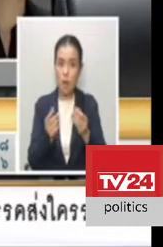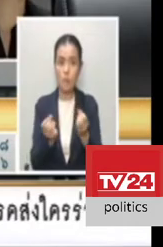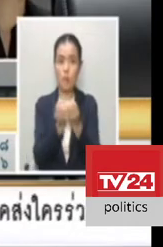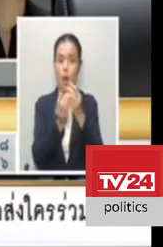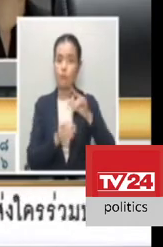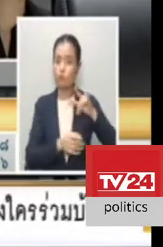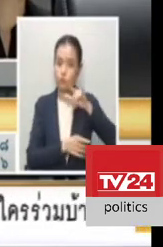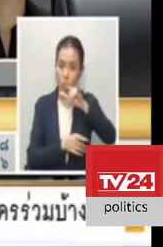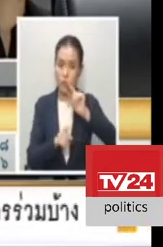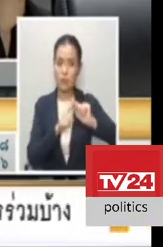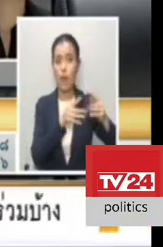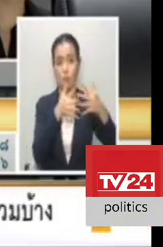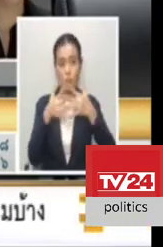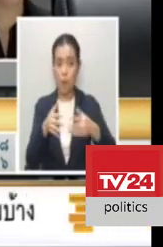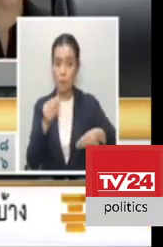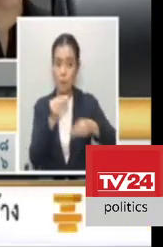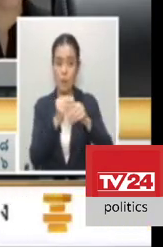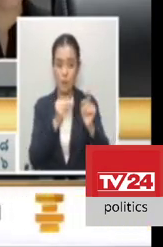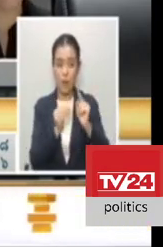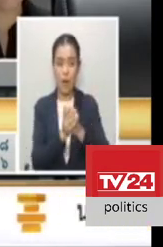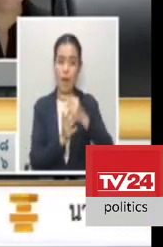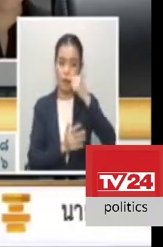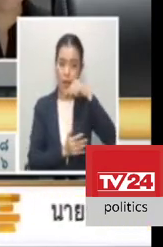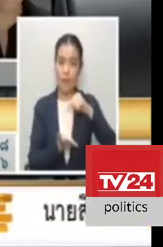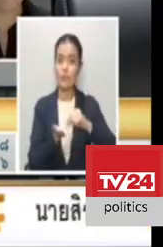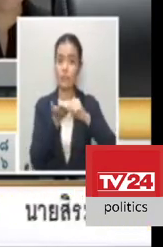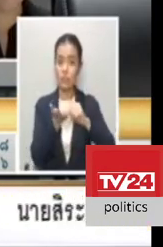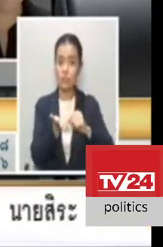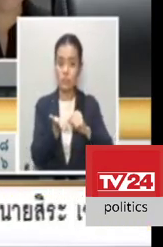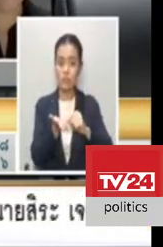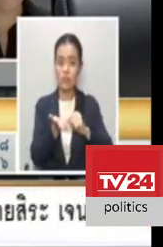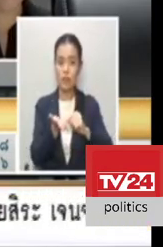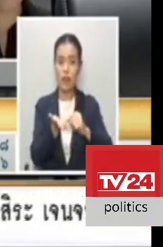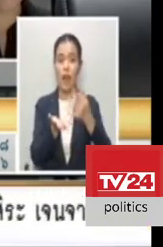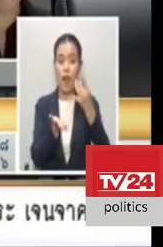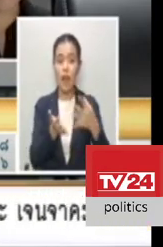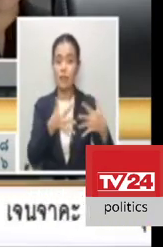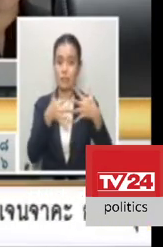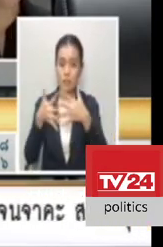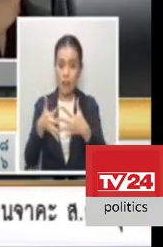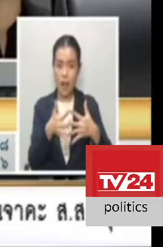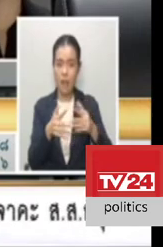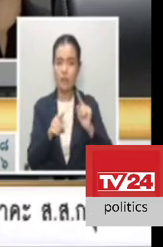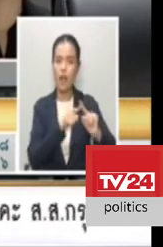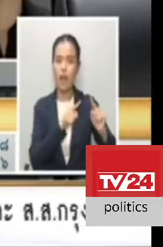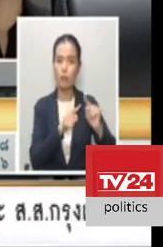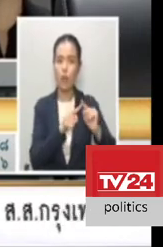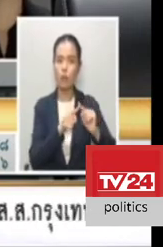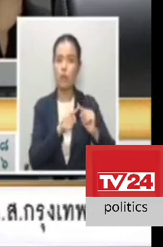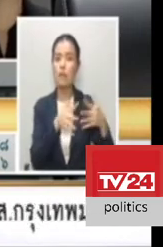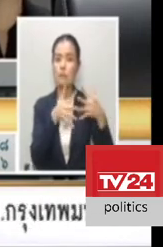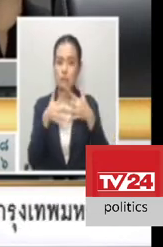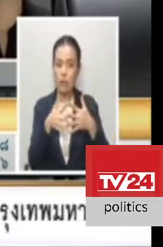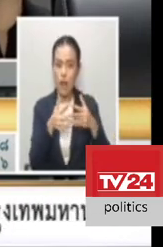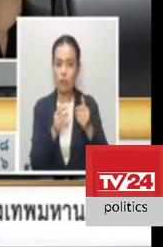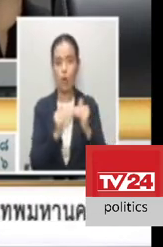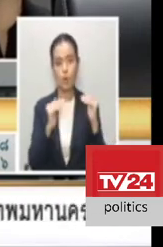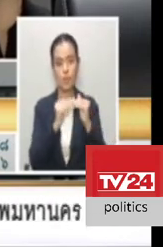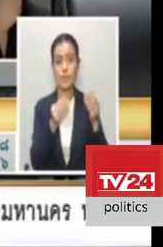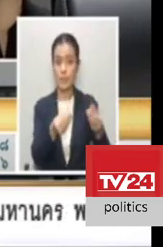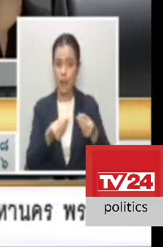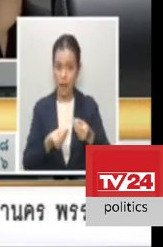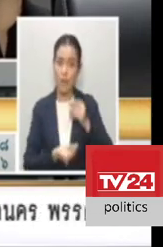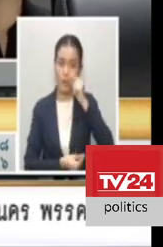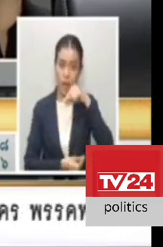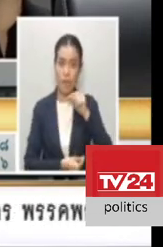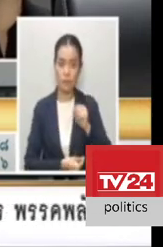เติมหรือไม่ไทยได้ไปยื่นข้อเสนออะไรกับสหรัฐเพื่อแลกกับการที่สหรัฐต้องคืนสิทธิ์ GSP ให้กับ